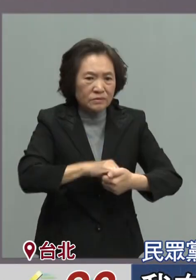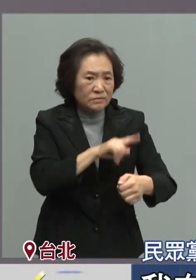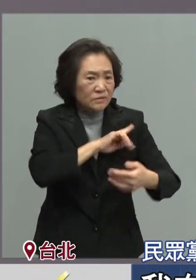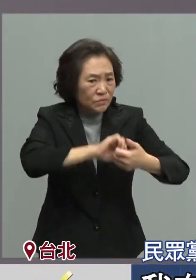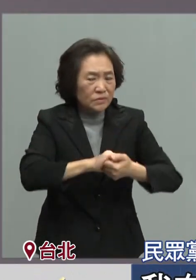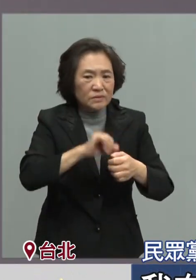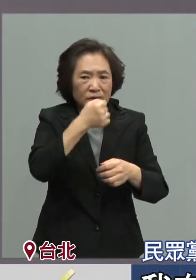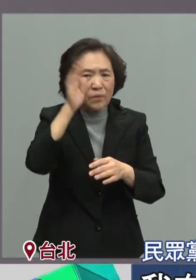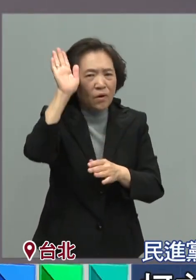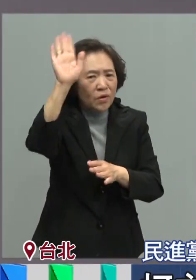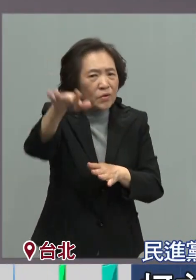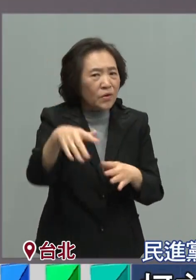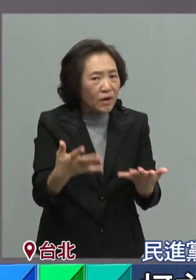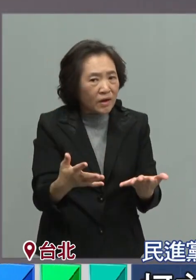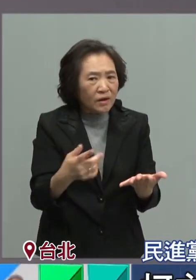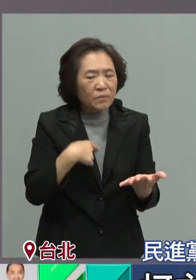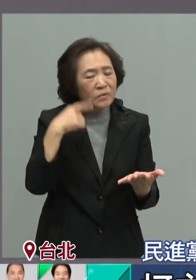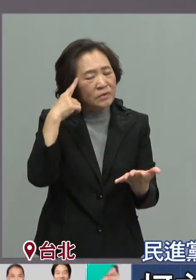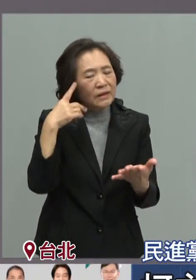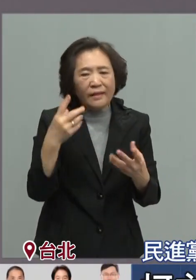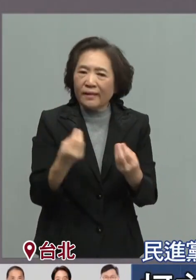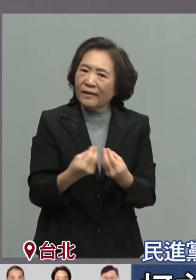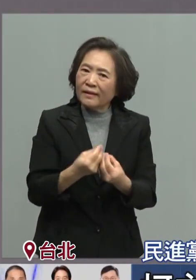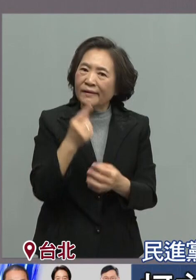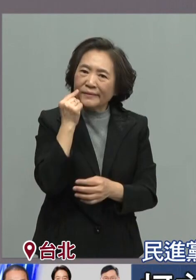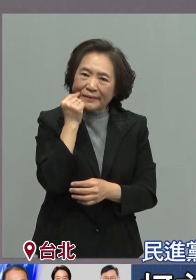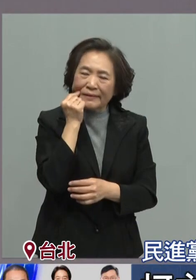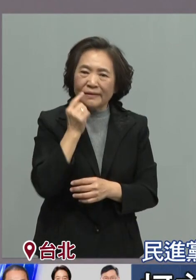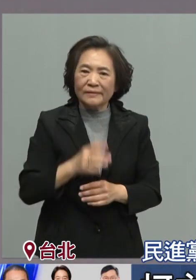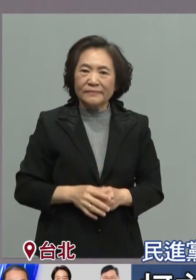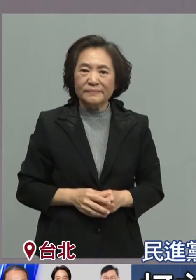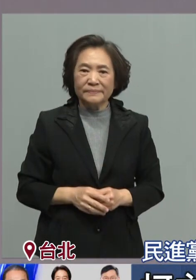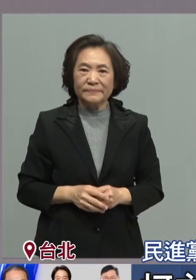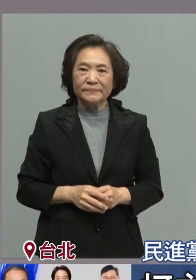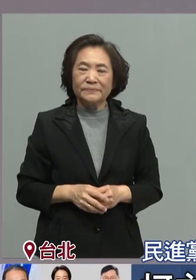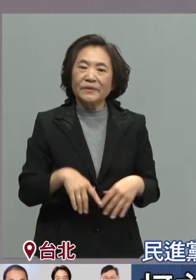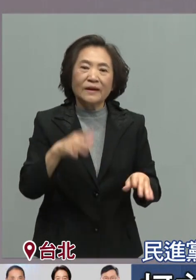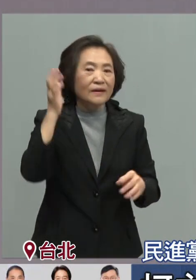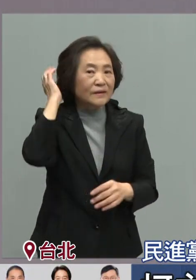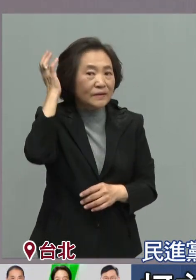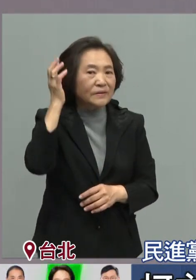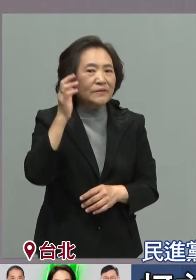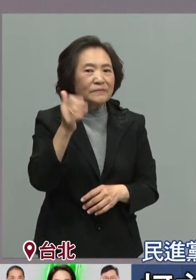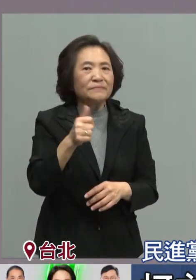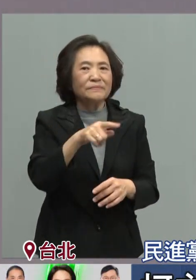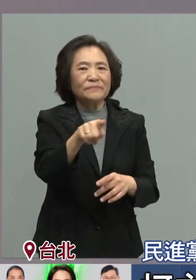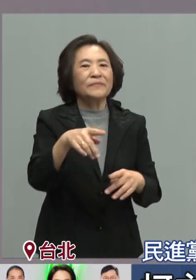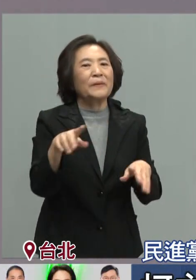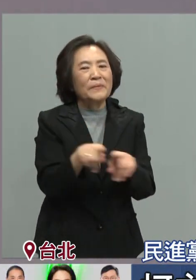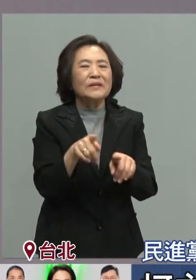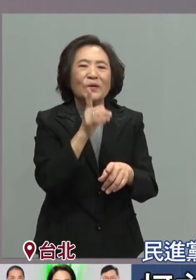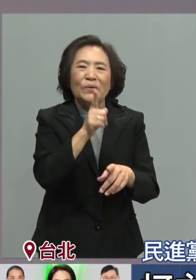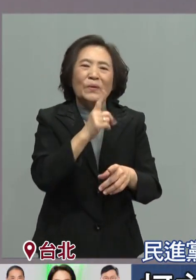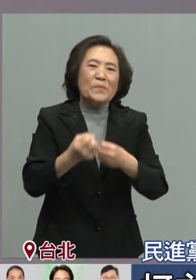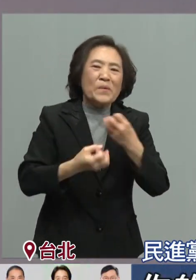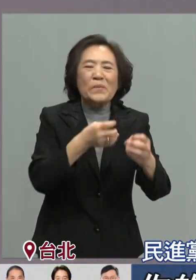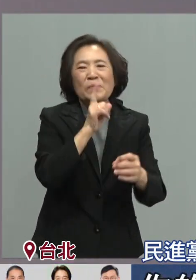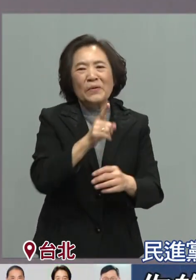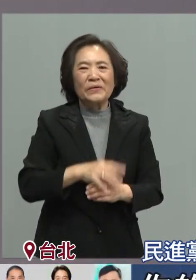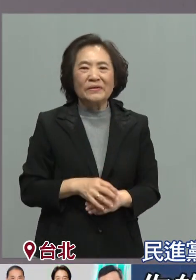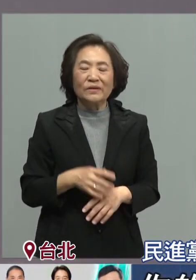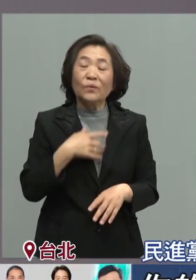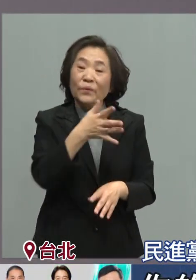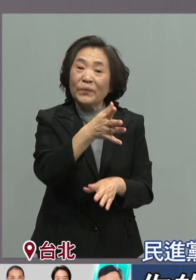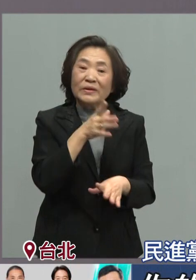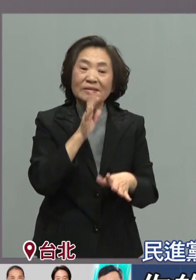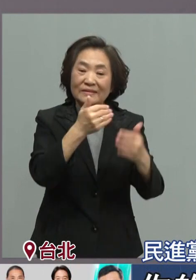验。 柯主席，你秉持恭维谨守了，你的两岸一